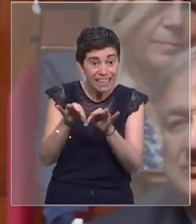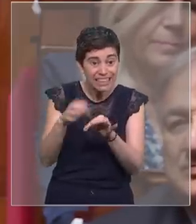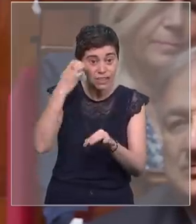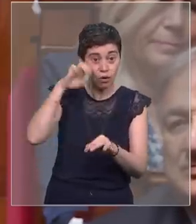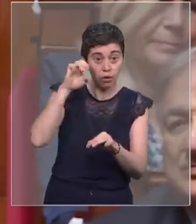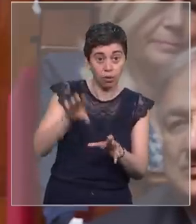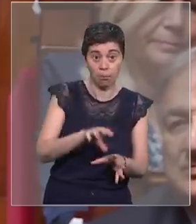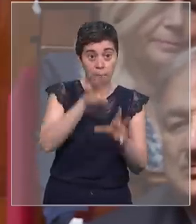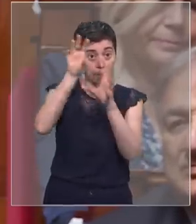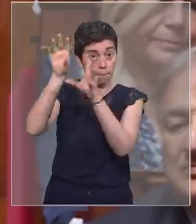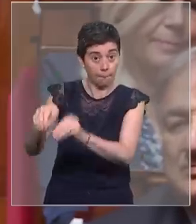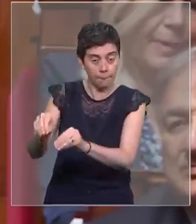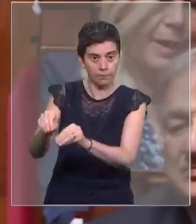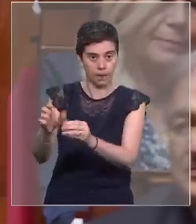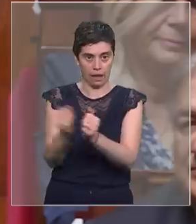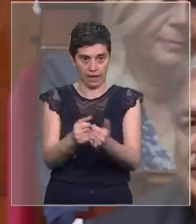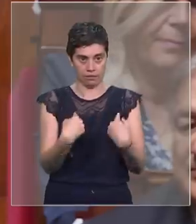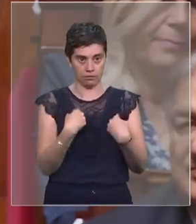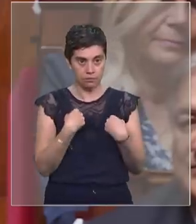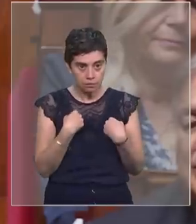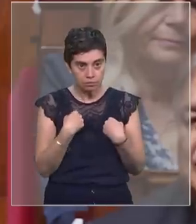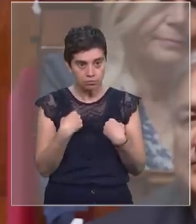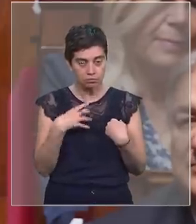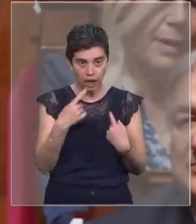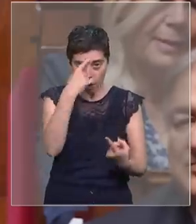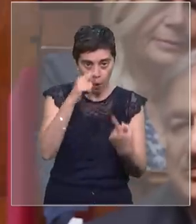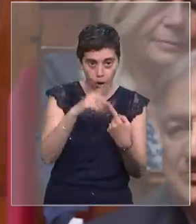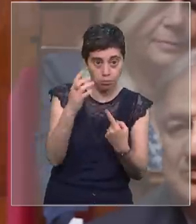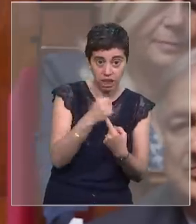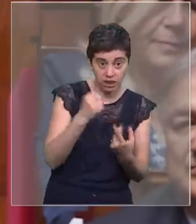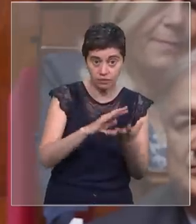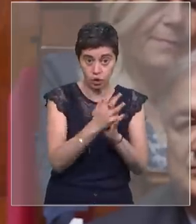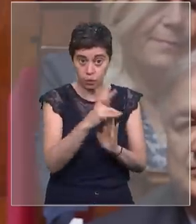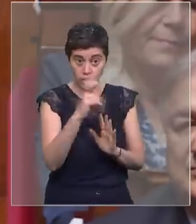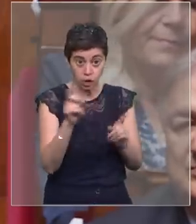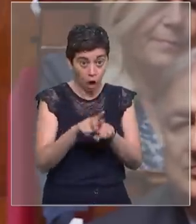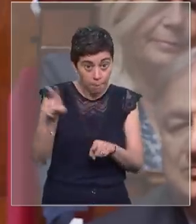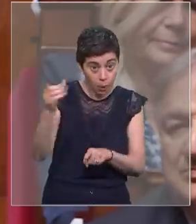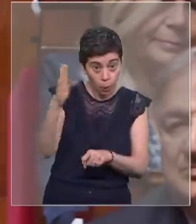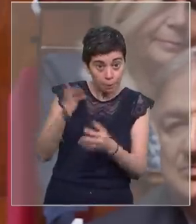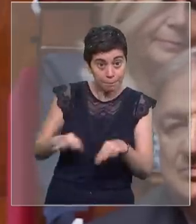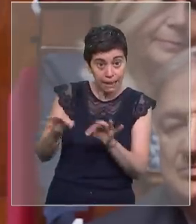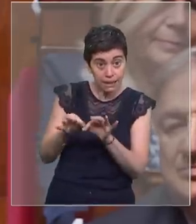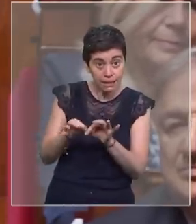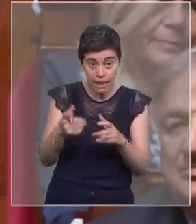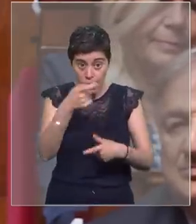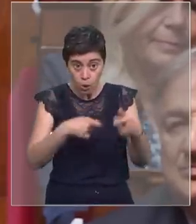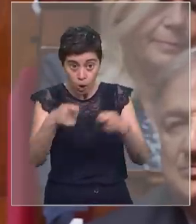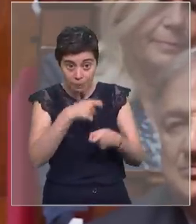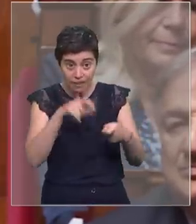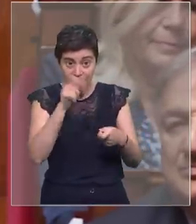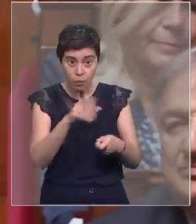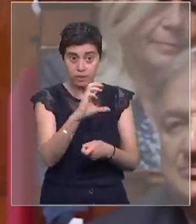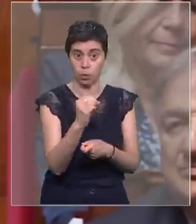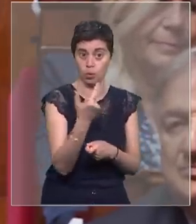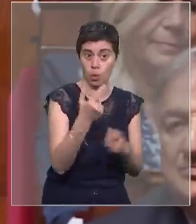européenne alors que nous sommes soumis aux mêmes enjeux de transition écologique et d'économie décarbonée dans tous les